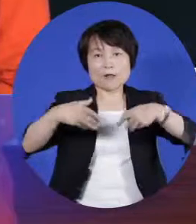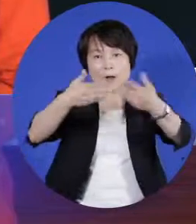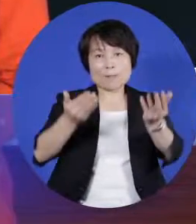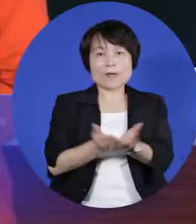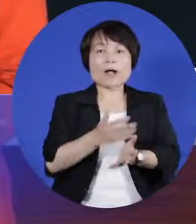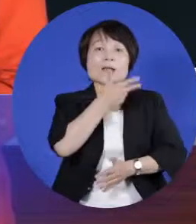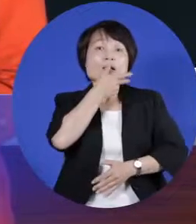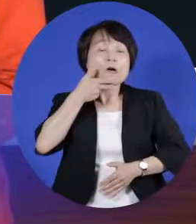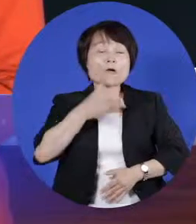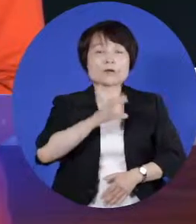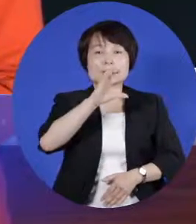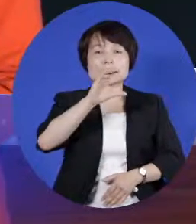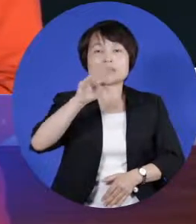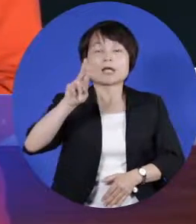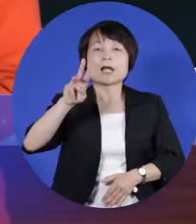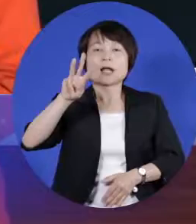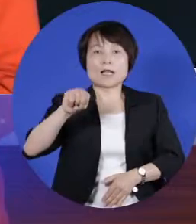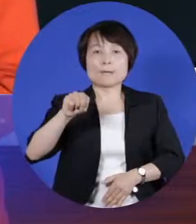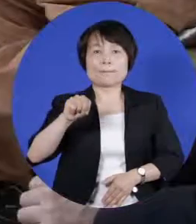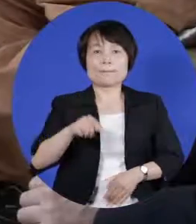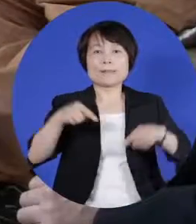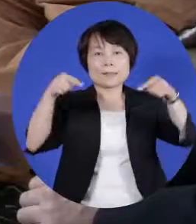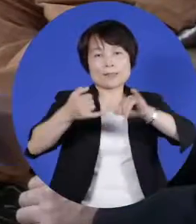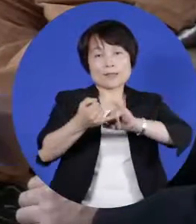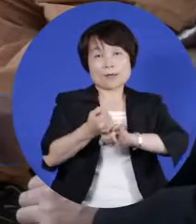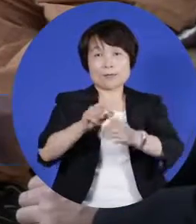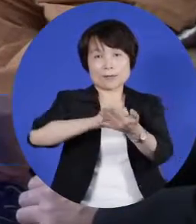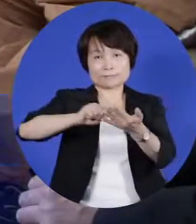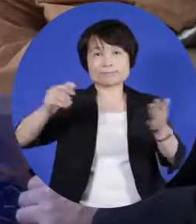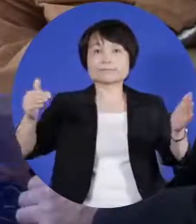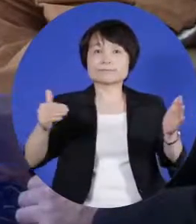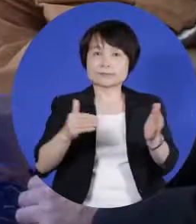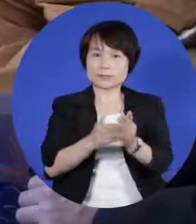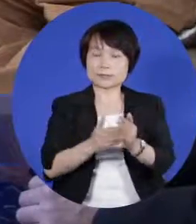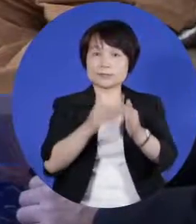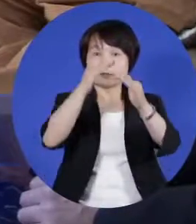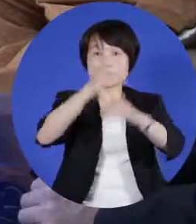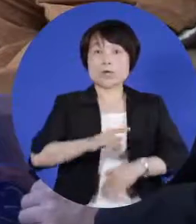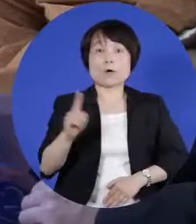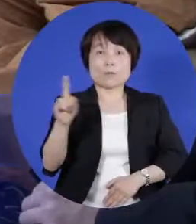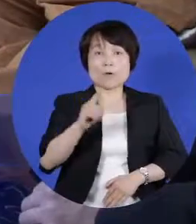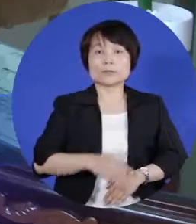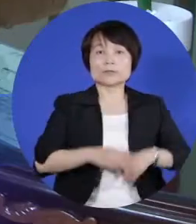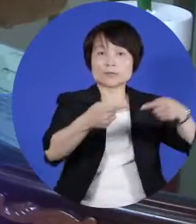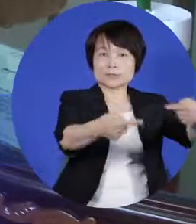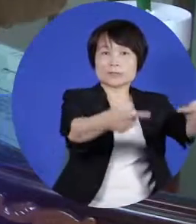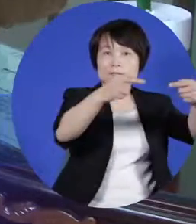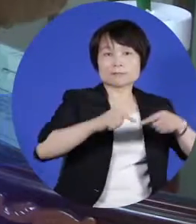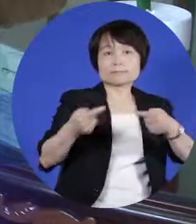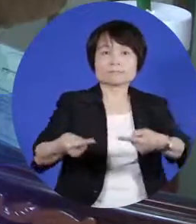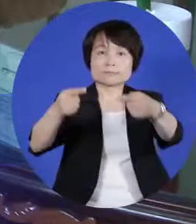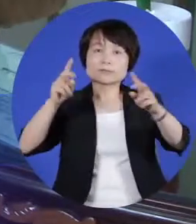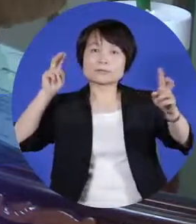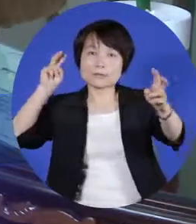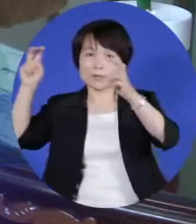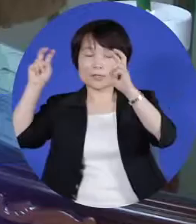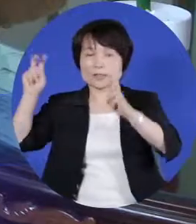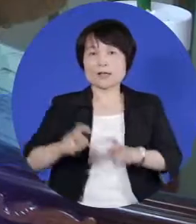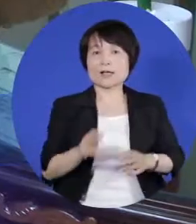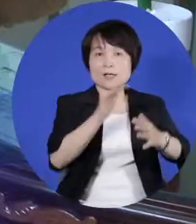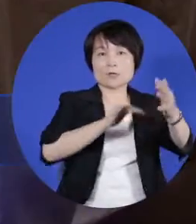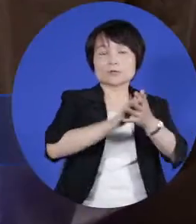마케팅 crm 업무협약을 맺었습니다 공익 연계 마케팅 업무 협약은 참여단체 와 기업이 서로